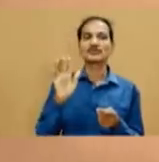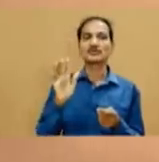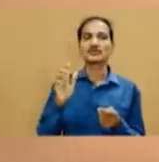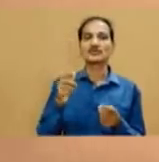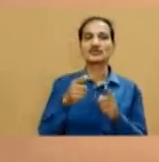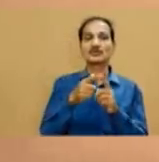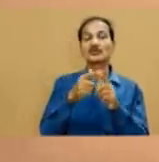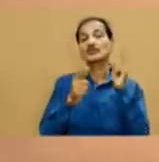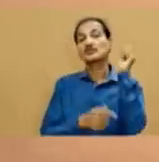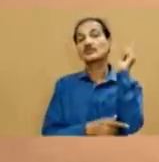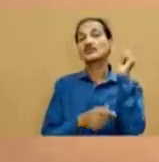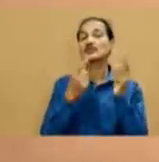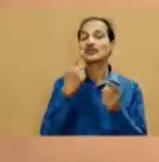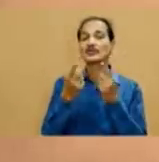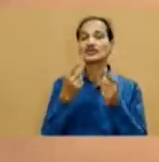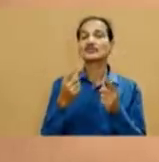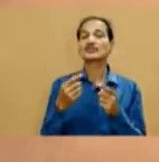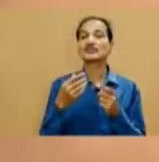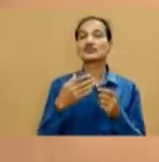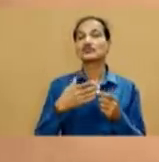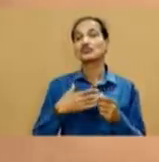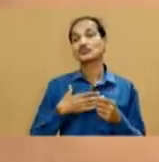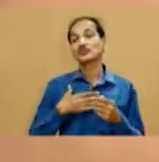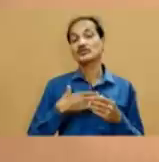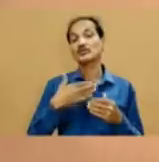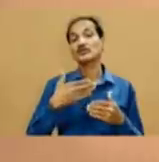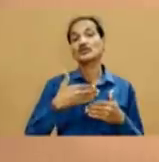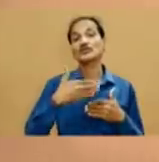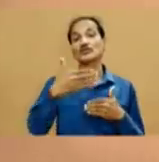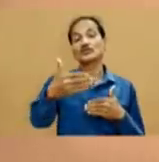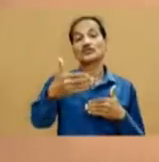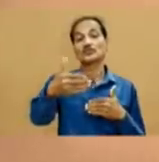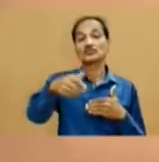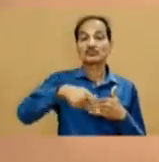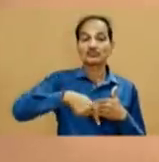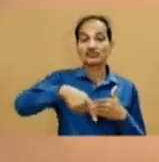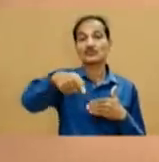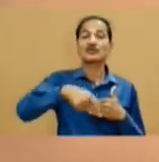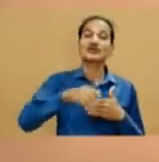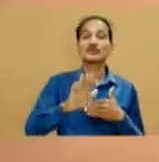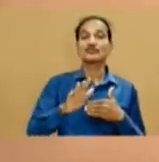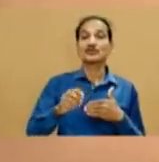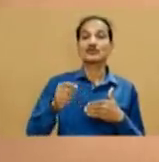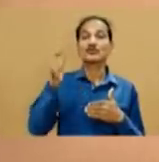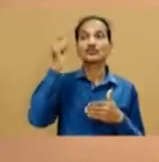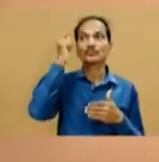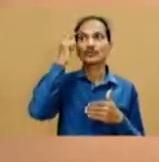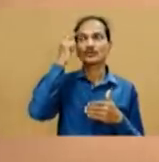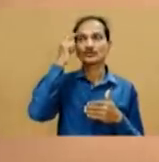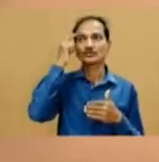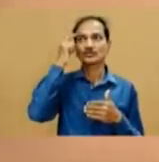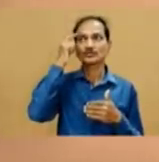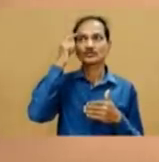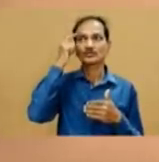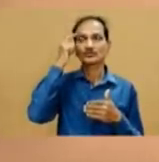ଶେଷରେ କହିବି, ଶାରୀରିକ ଦୂରତ୍ୱ ରଖିବା କିନ୍ତୁ ମାନସିକ ମେଳ ରଖିବା। ଆପଣ ମୁଁ ଆମ ଦୁଇ ଜଣଙ୍କ